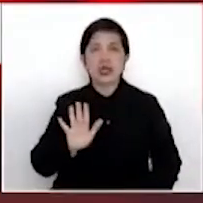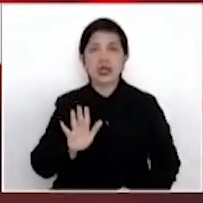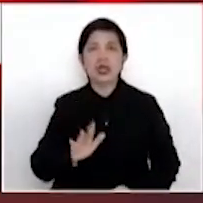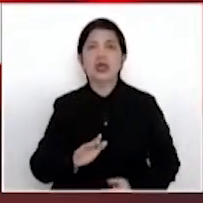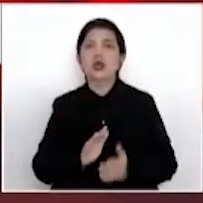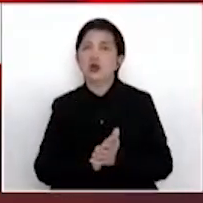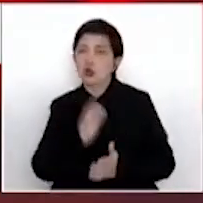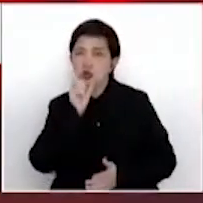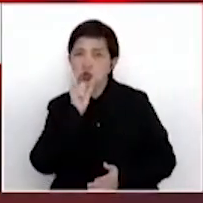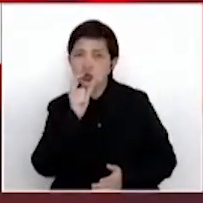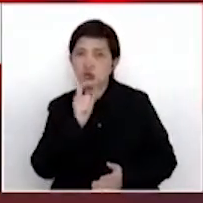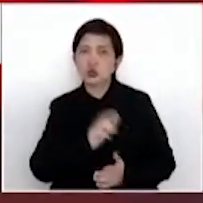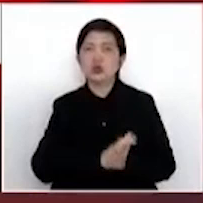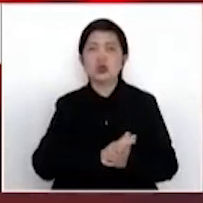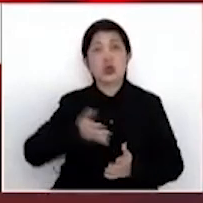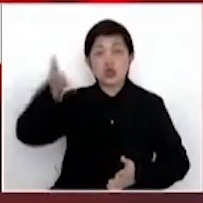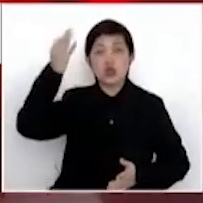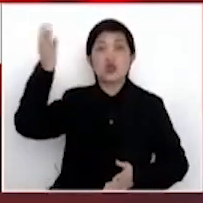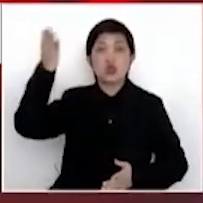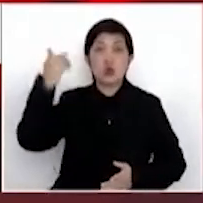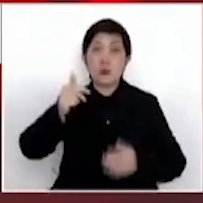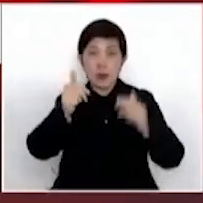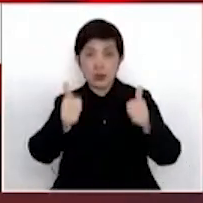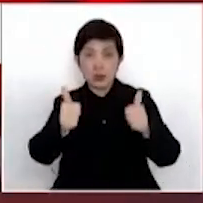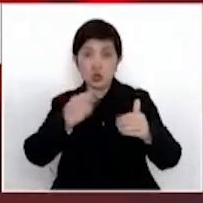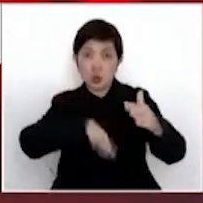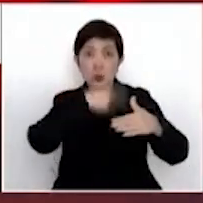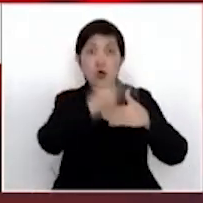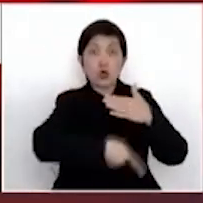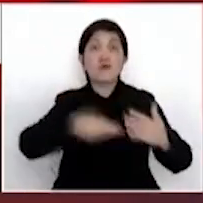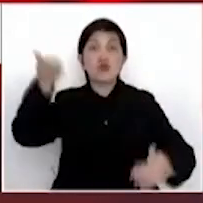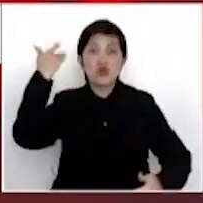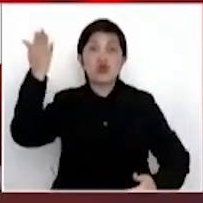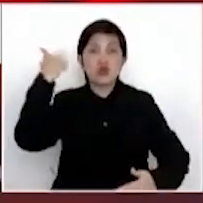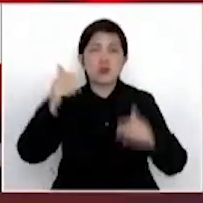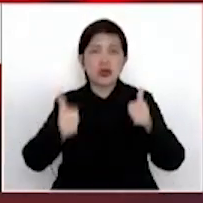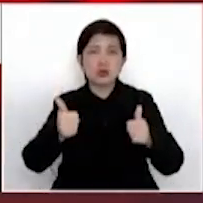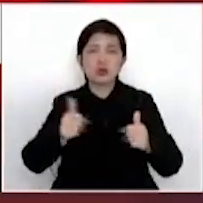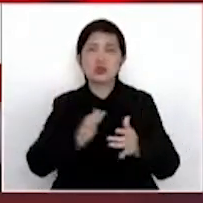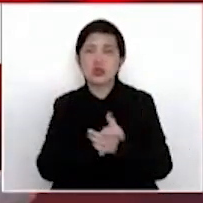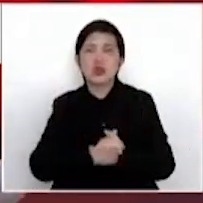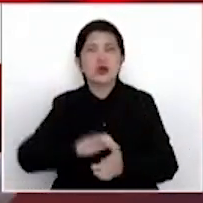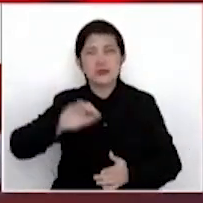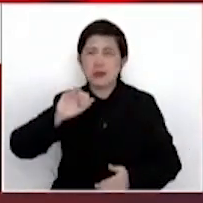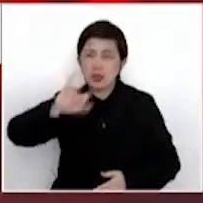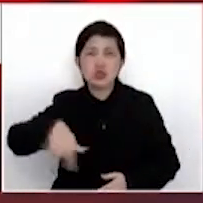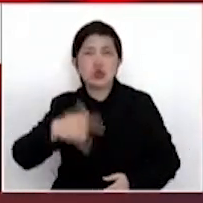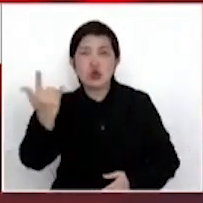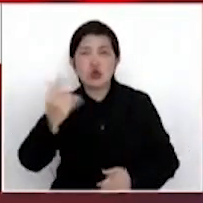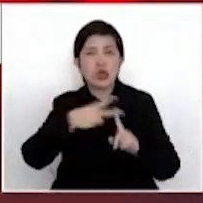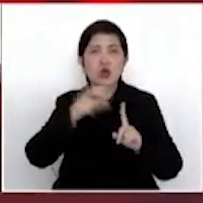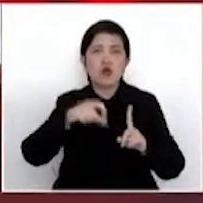pertahankan semua program yang bagus dari Pak Ali Sadikin Pak suoso Pak Jokowi Pak Voke